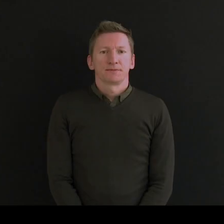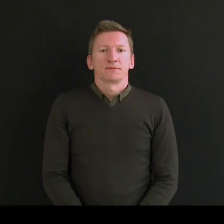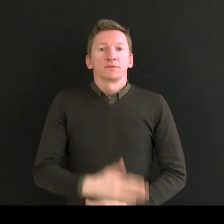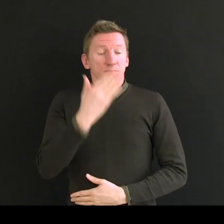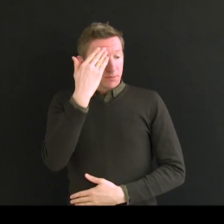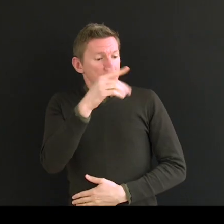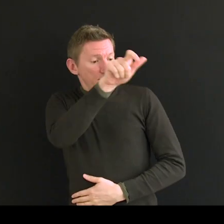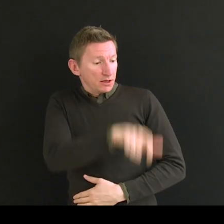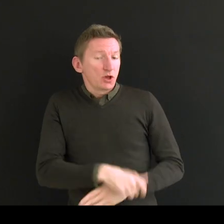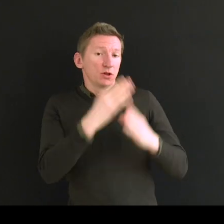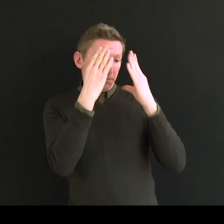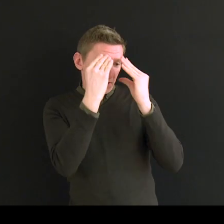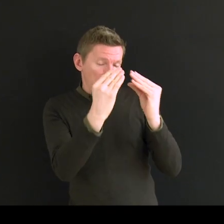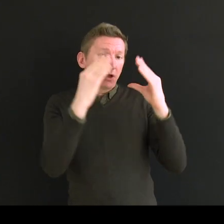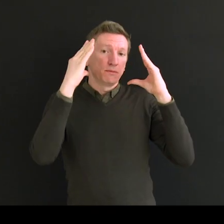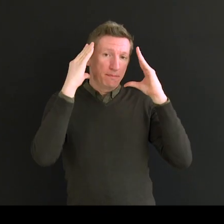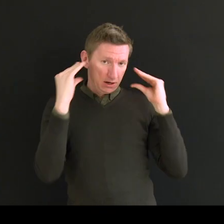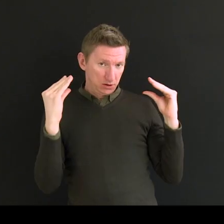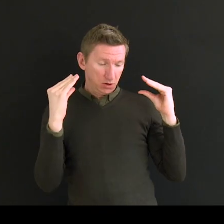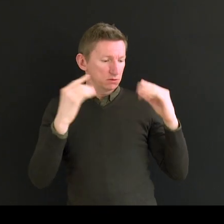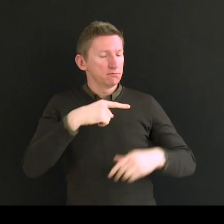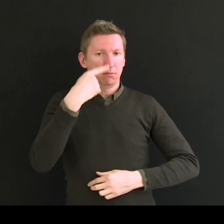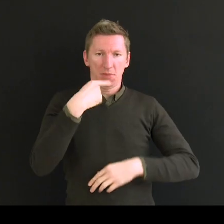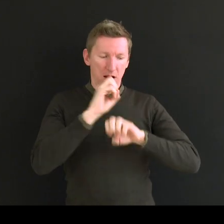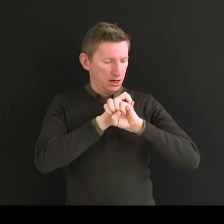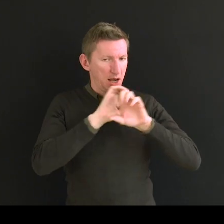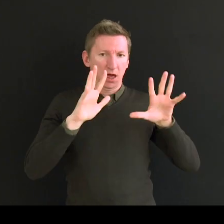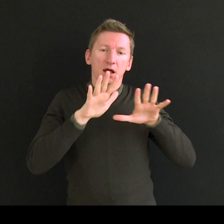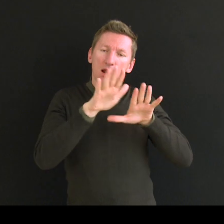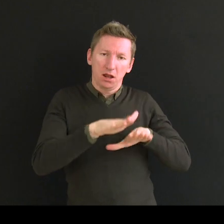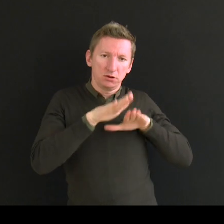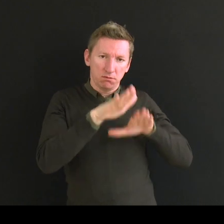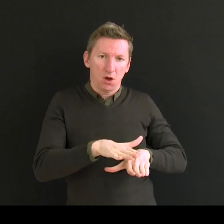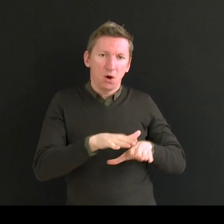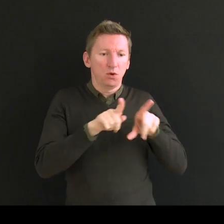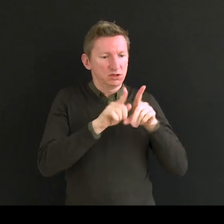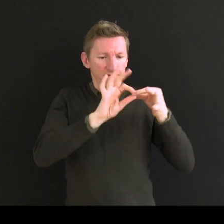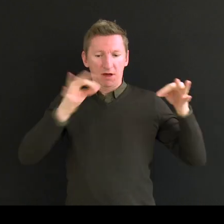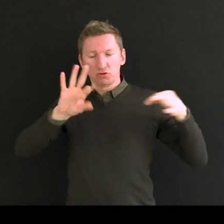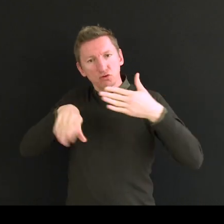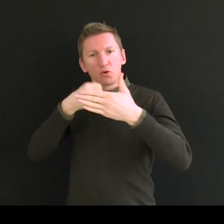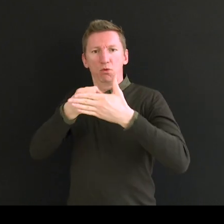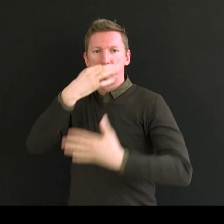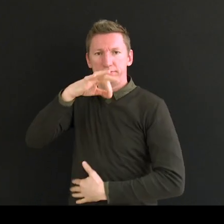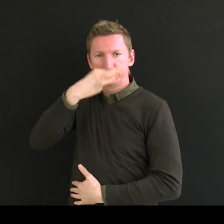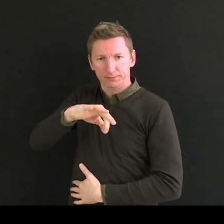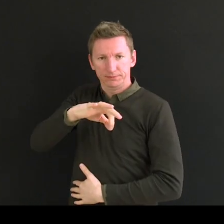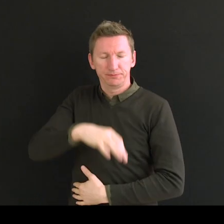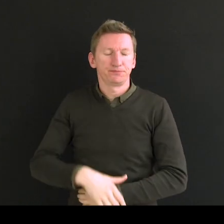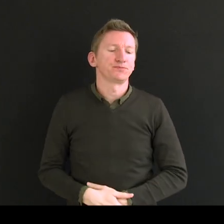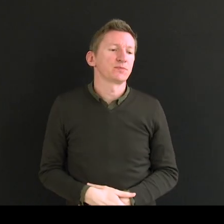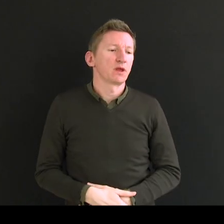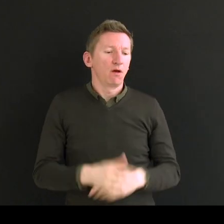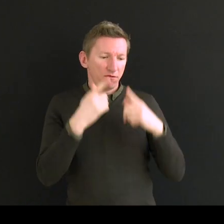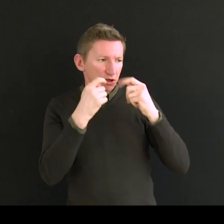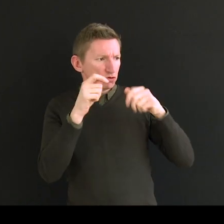Si la personne est malvoyante et malentendante, parlez distinctement, lentement et en terminant vos phrases. Veillez